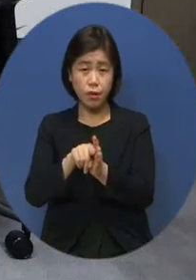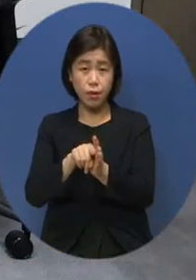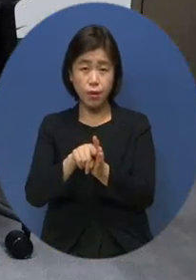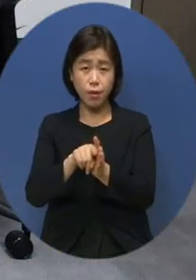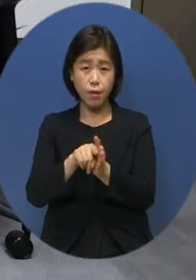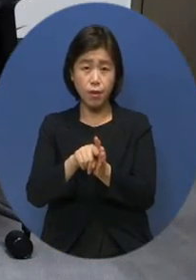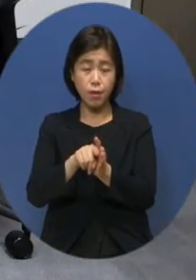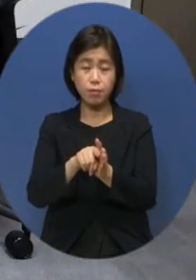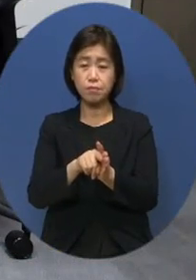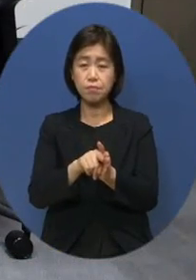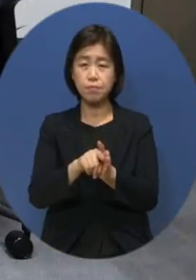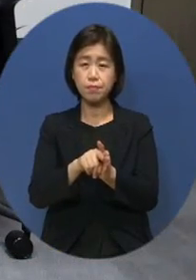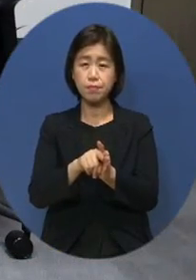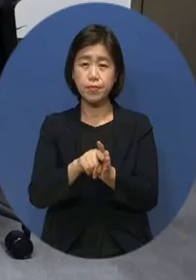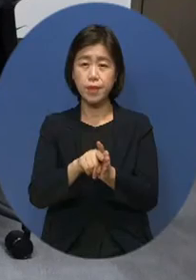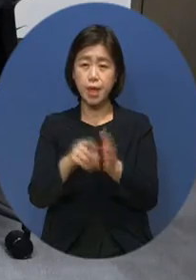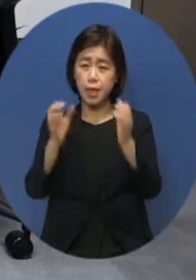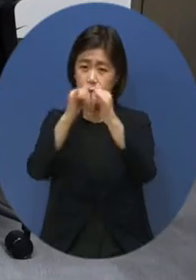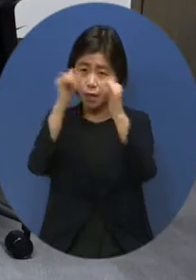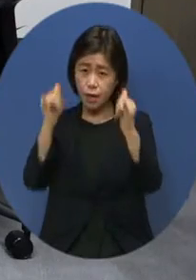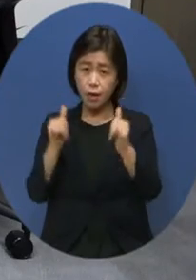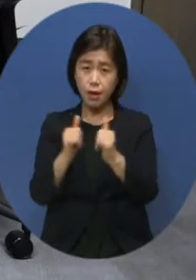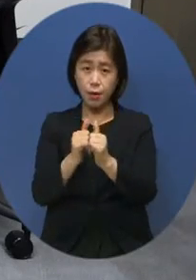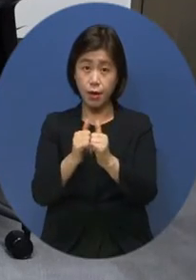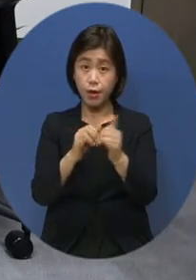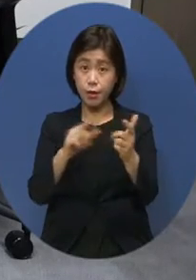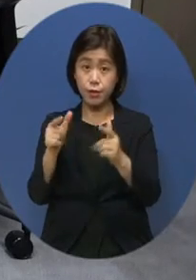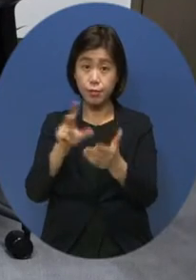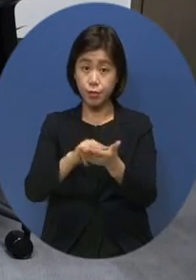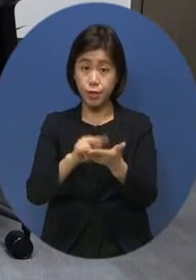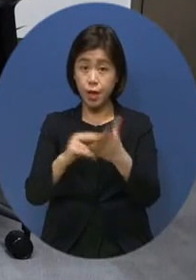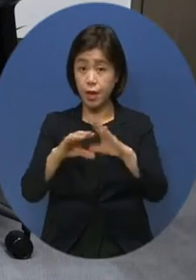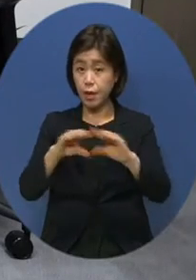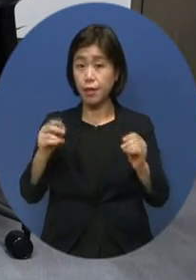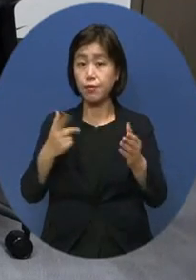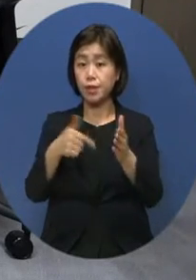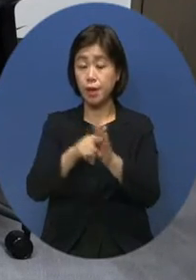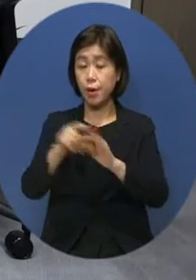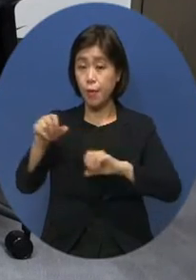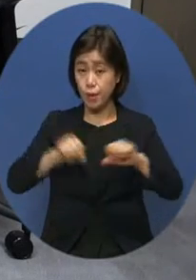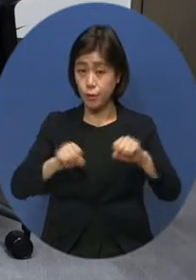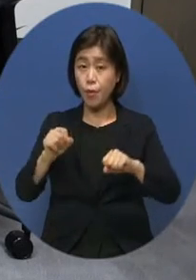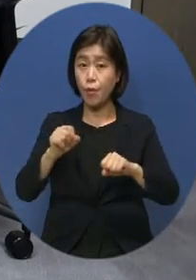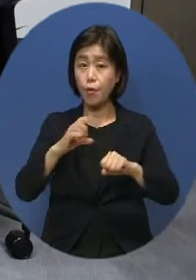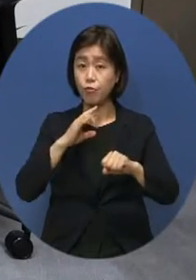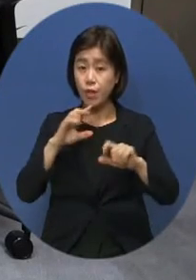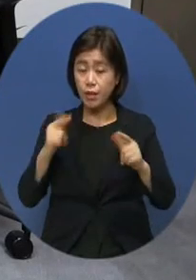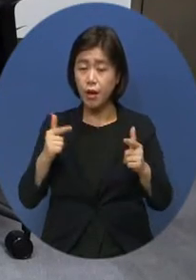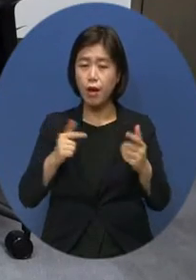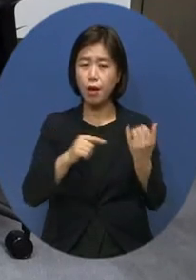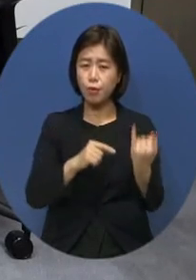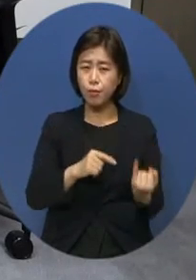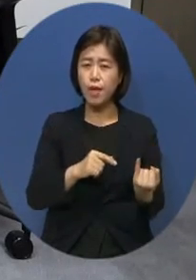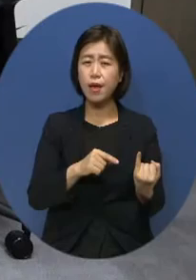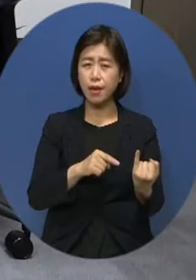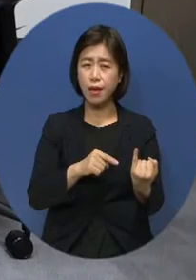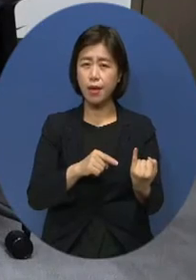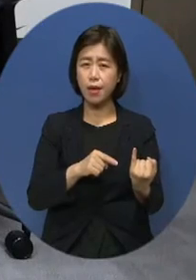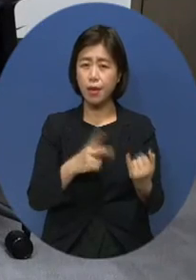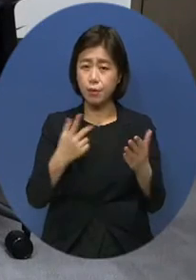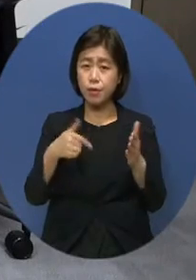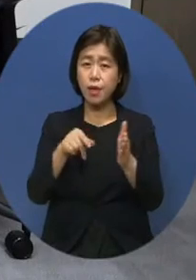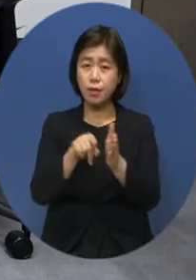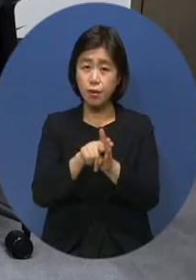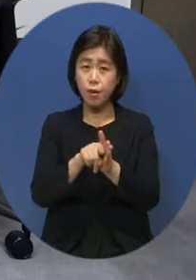동생분을 위한 것은 아니었지만 이 사회의 전반적인 문제를 해결하기 위한 활동이었지만 그렇게 하신다는 게 또 쉬운 일은